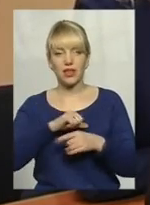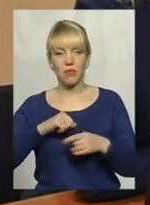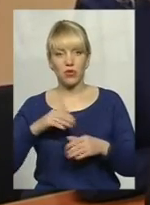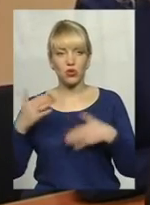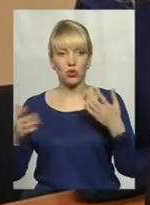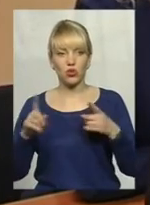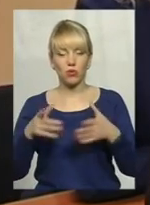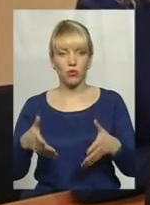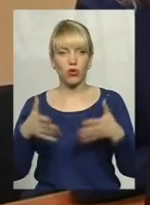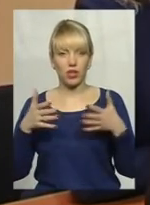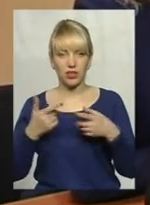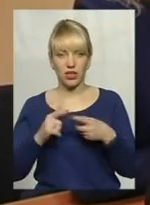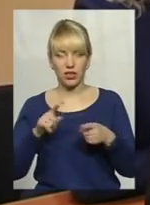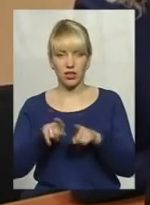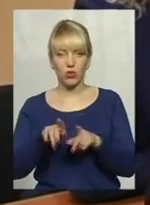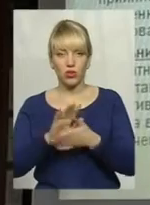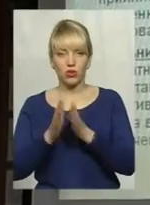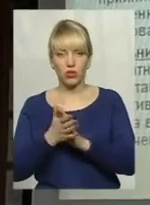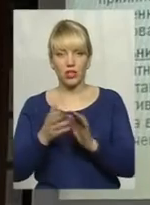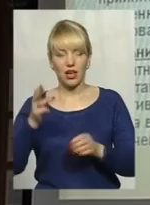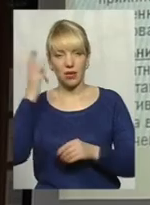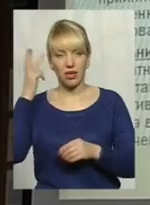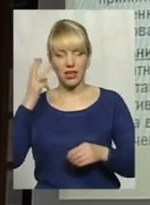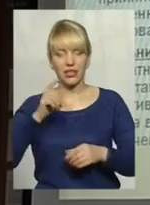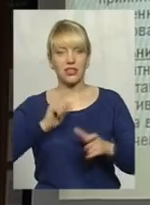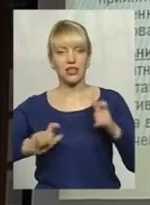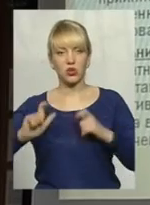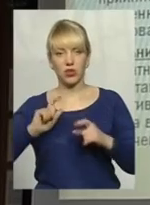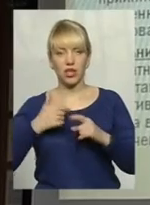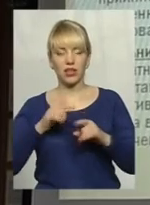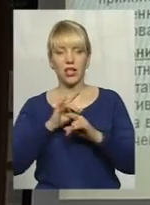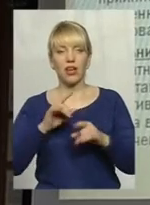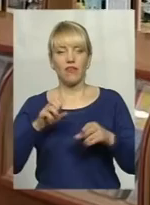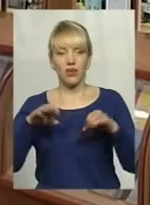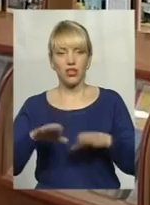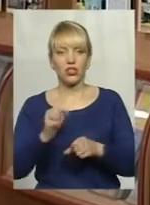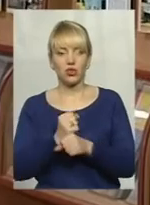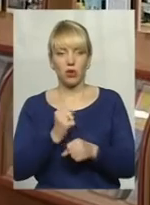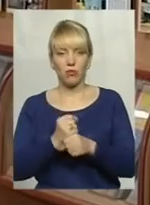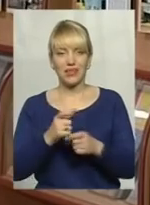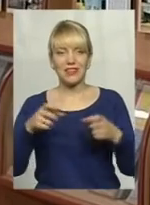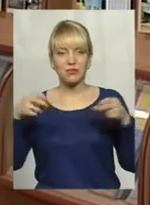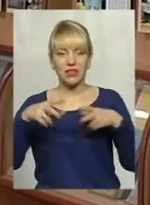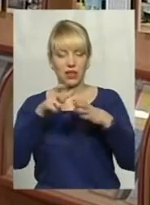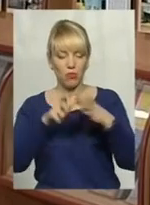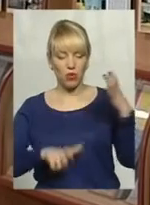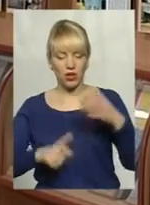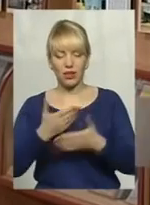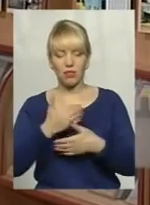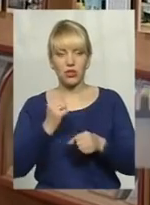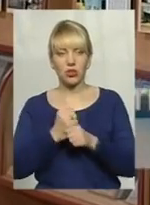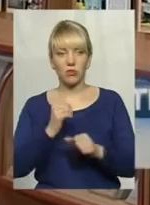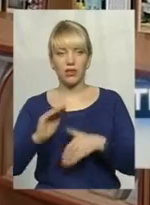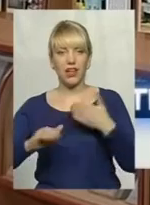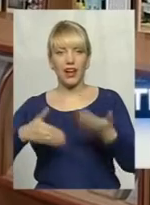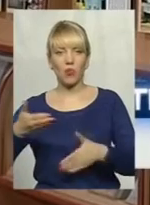ситуацію, хмельницькі студенти-правники вирішили укласти юридичний лікнеп у вигляді буклету. Ми розробили рекомендації, от сформували їх у